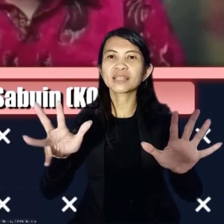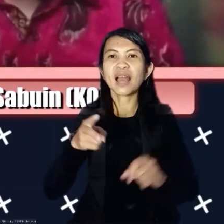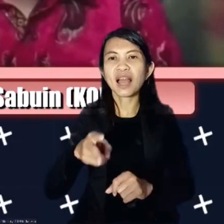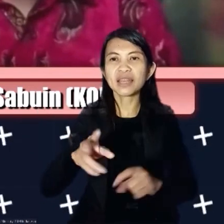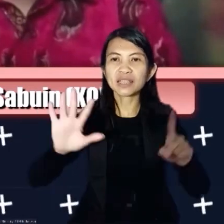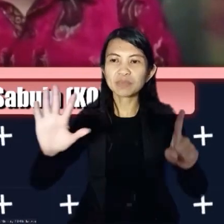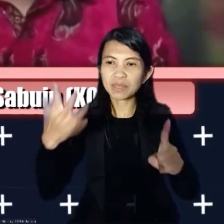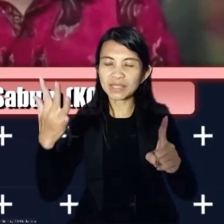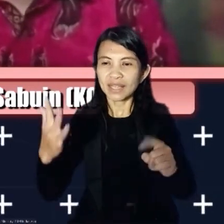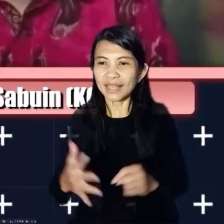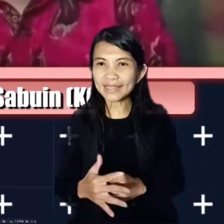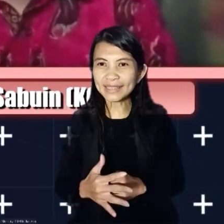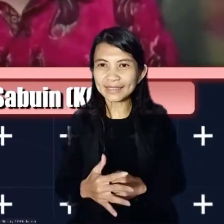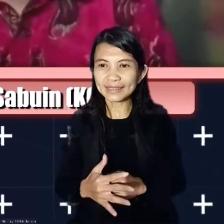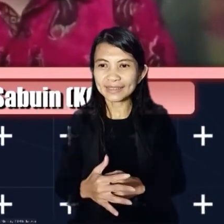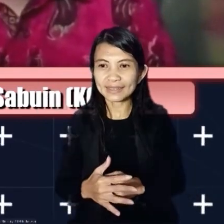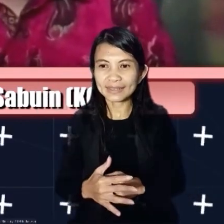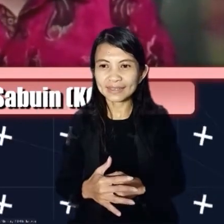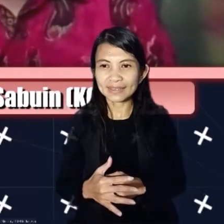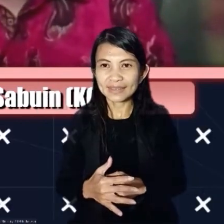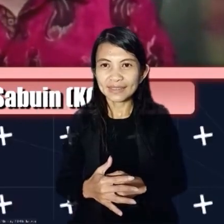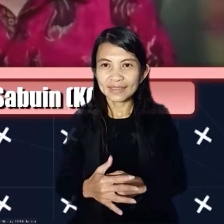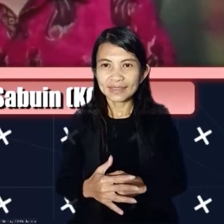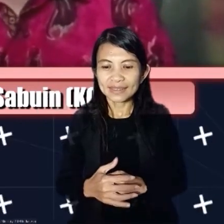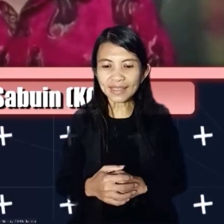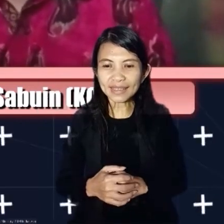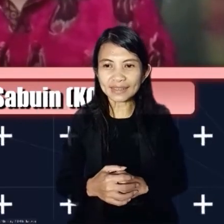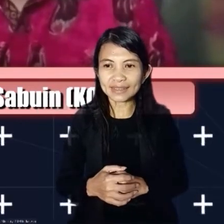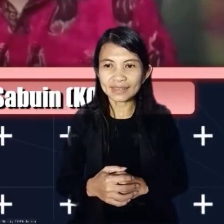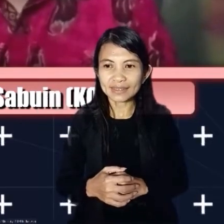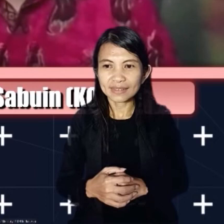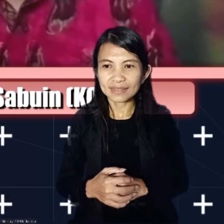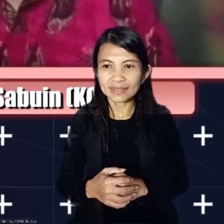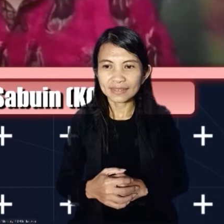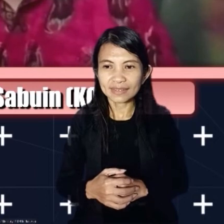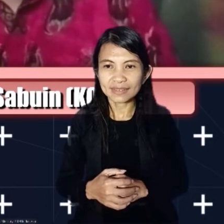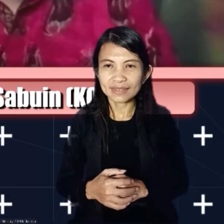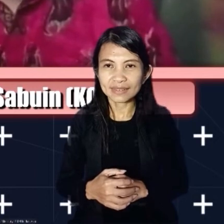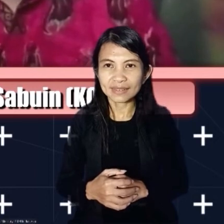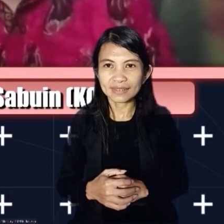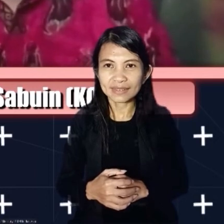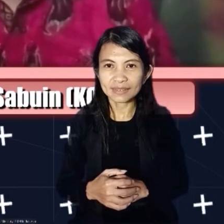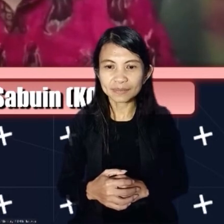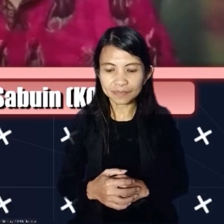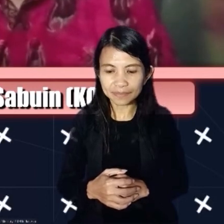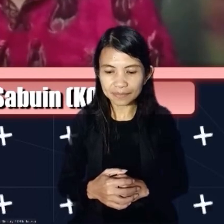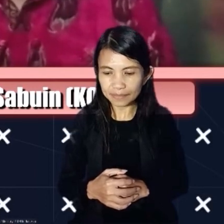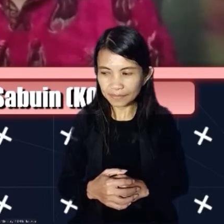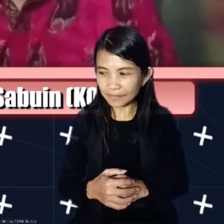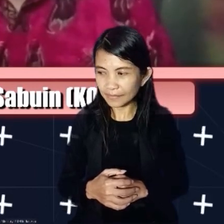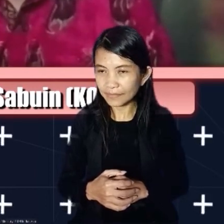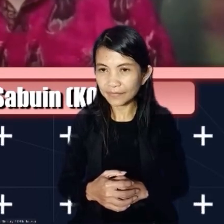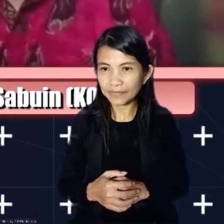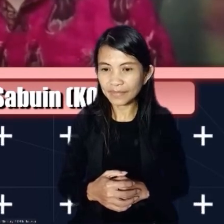Daniel 9 ayat yang ke-15 Oleh sebab itu Ya Tuhan Allah kami yang